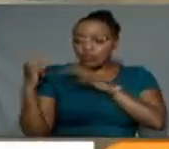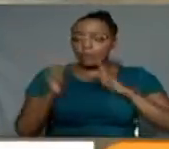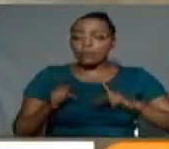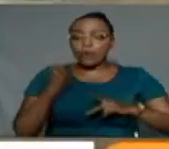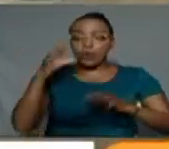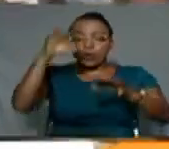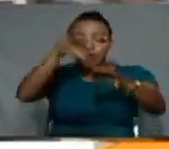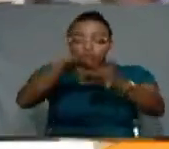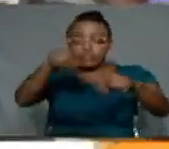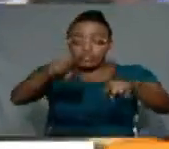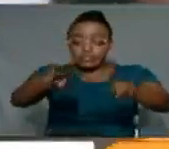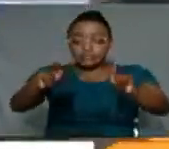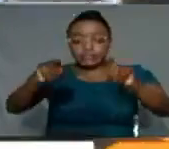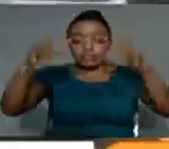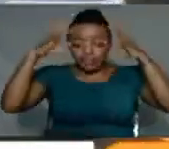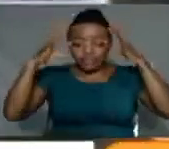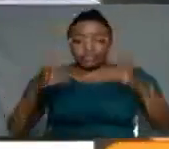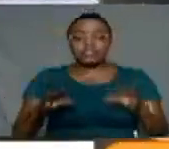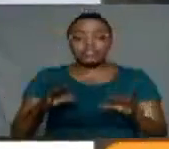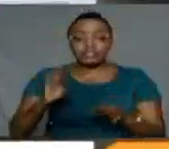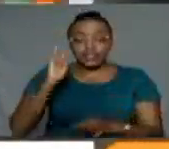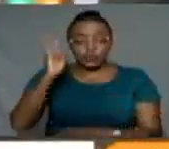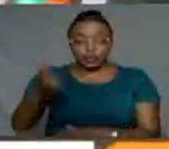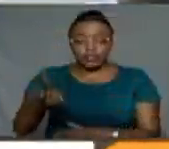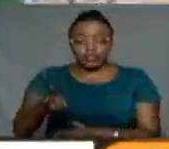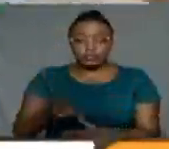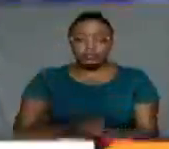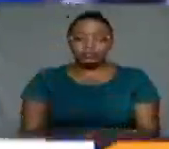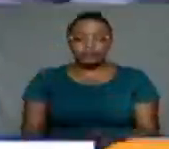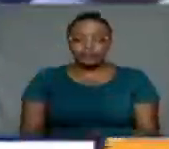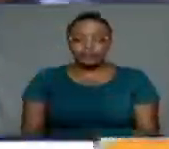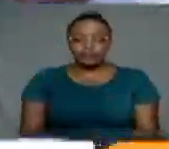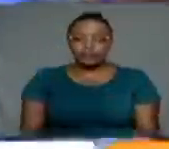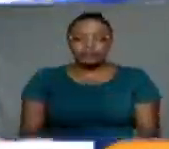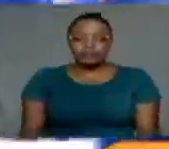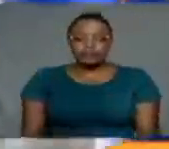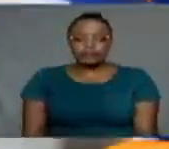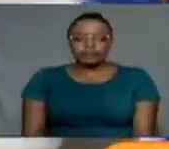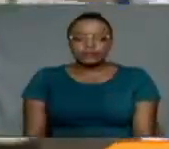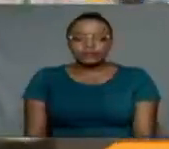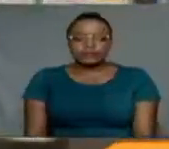kujiamulia kwenye debe. Francis Gashuri, Nipashe Wikendi.